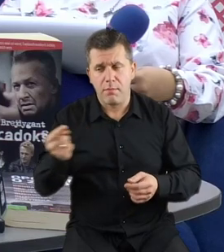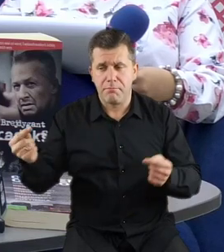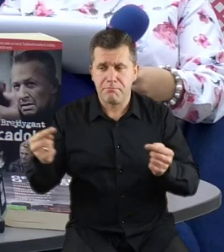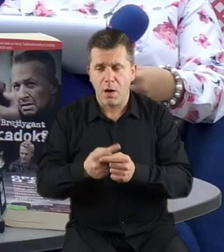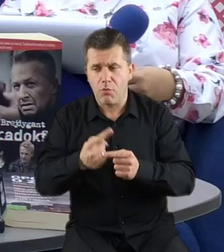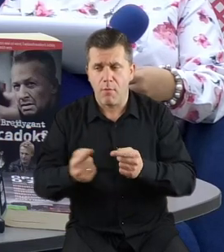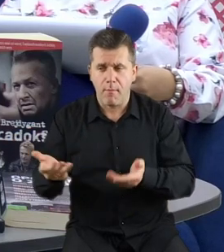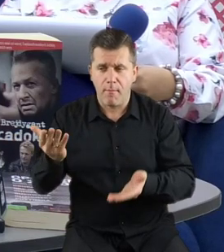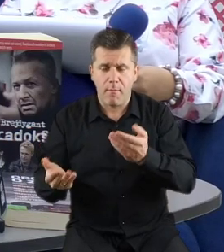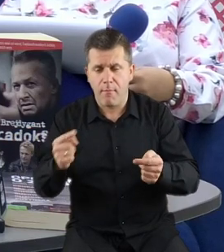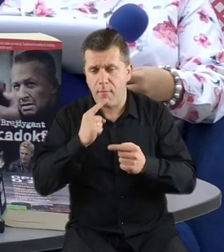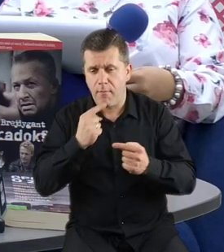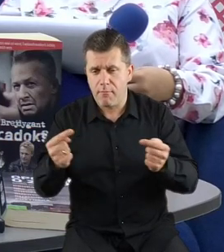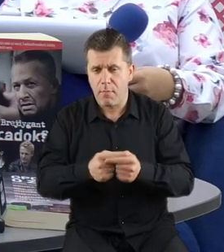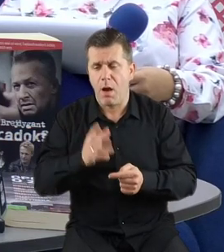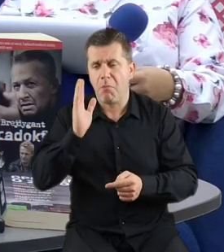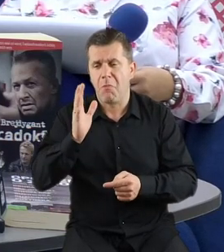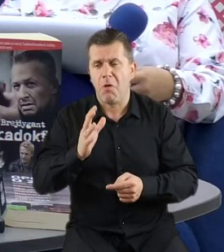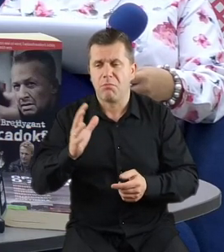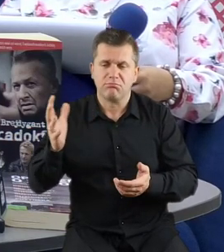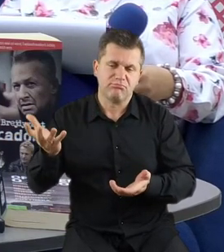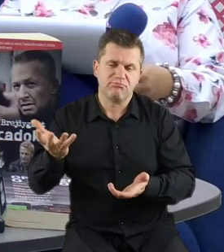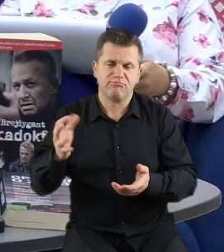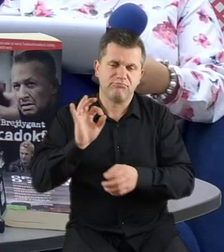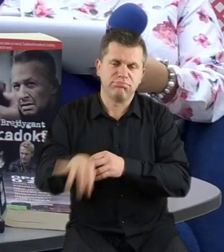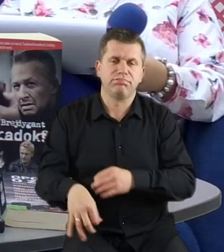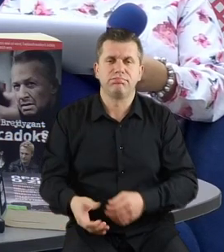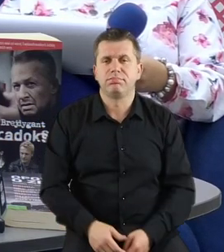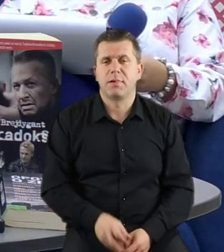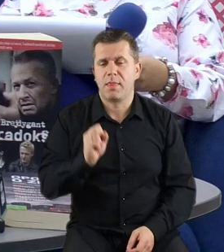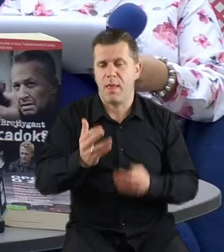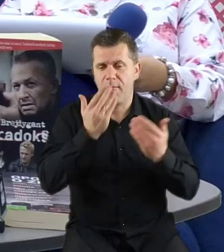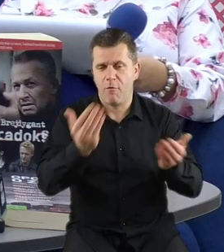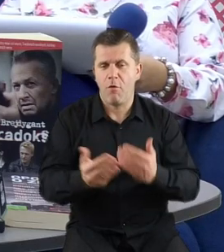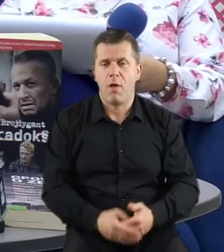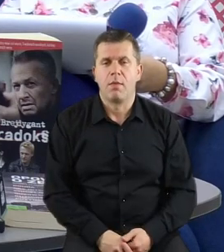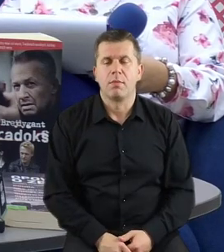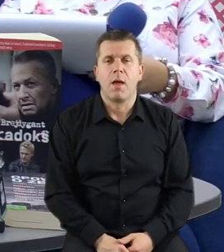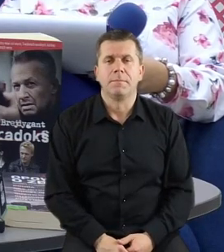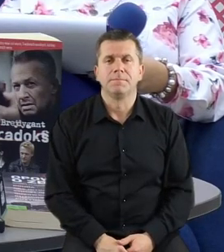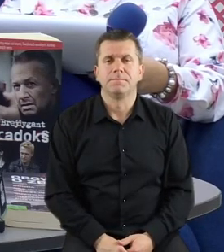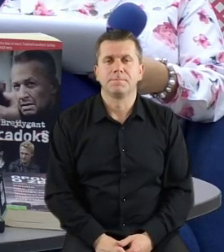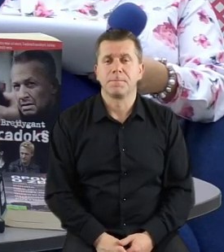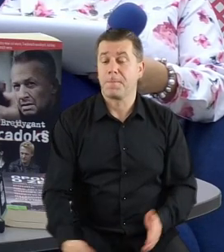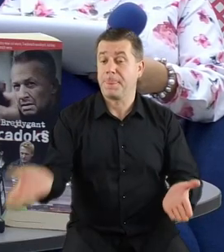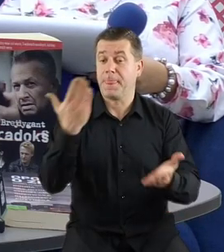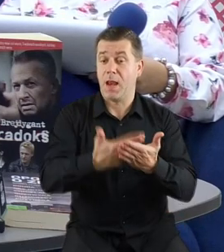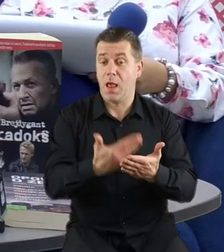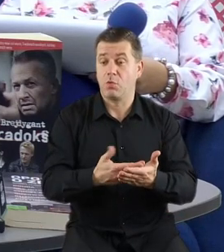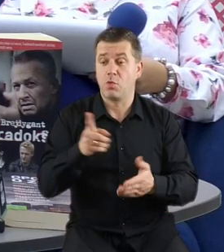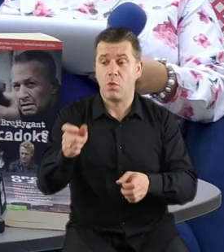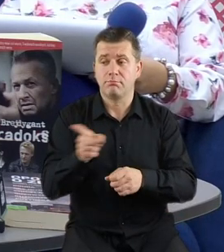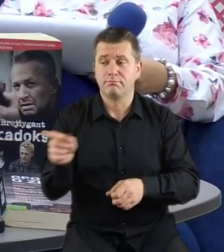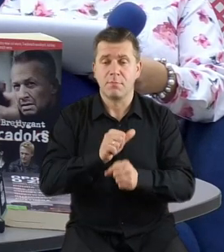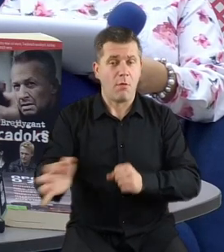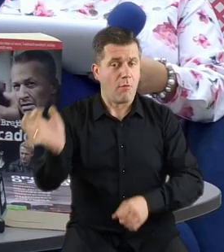robi styczną, a potem je pożera, no, po prostu. No. Tak to wygląda. Więc dlatego